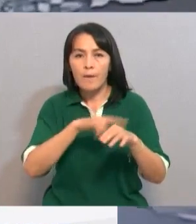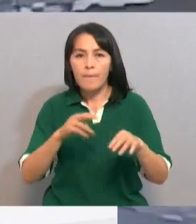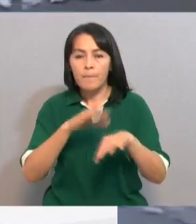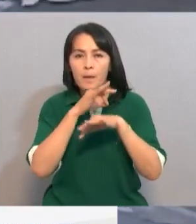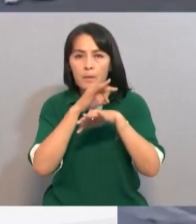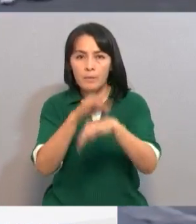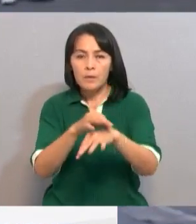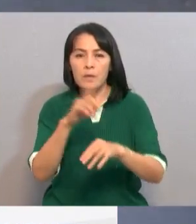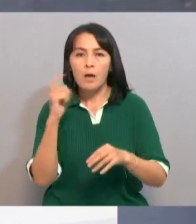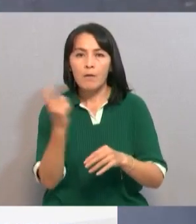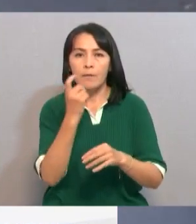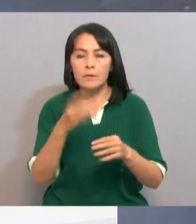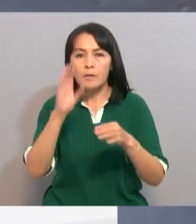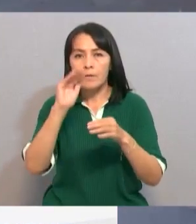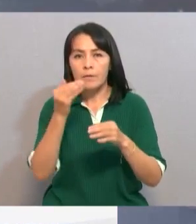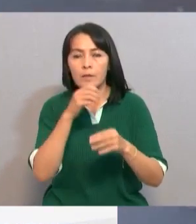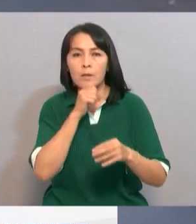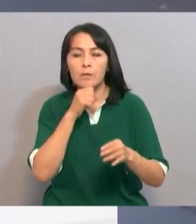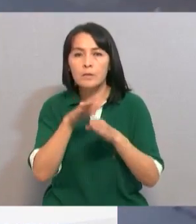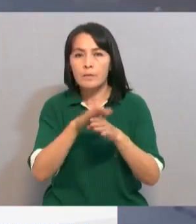изъяли и вернули владельцам по фактам краш проводится расследование